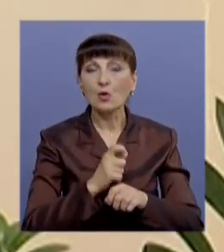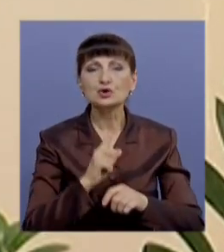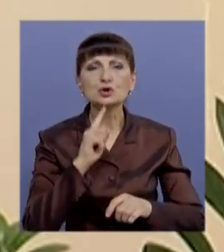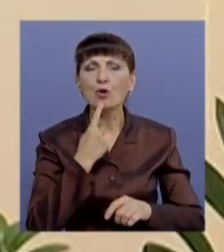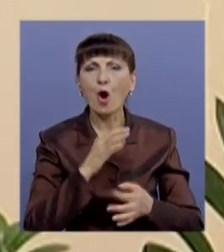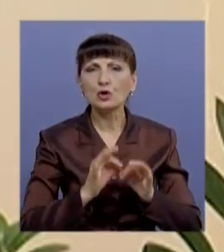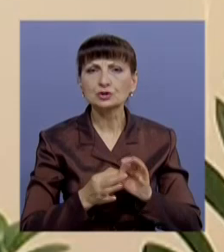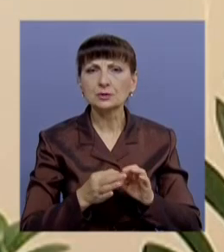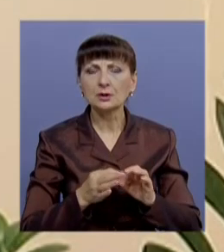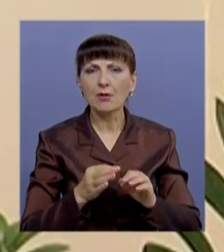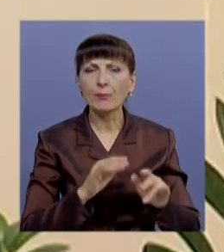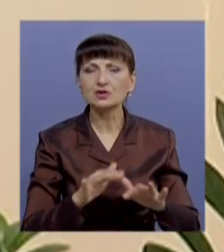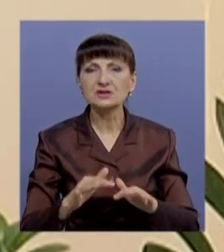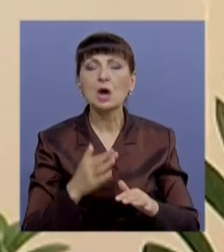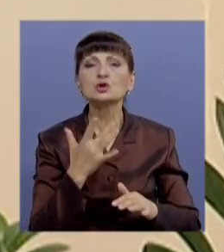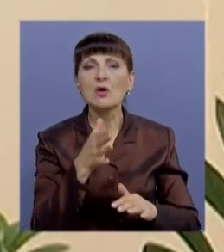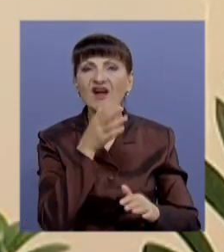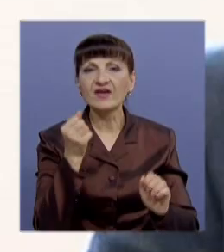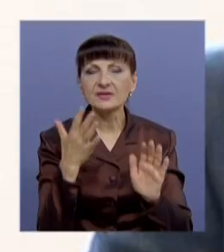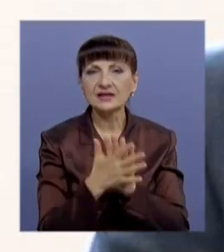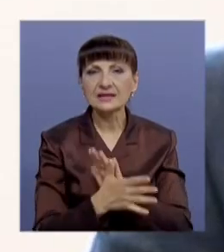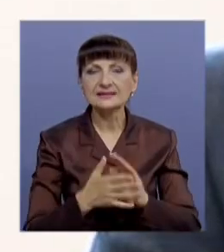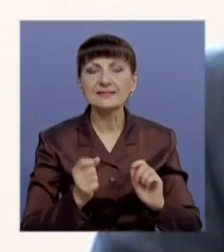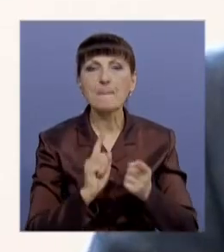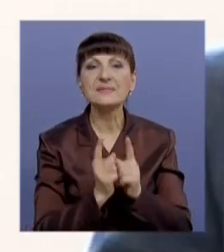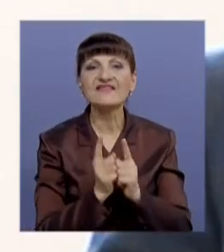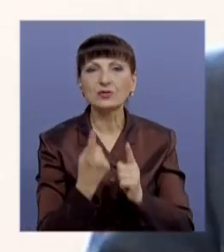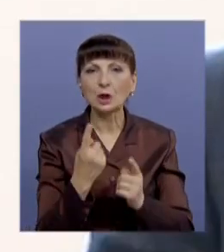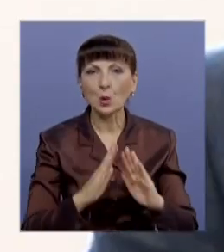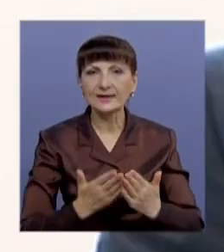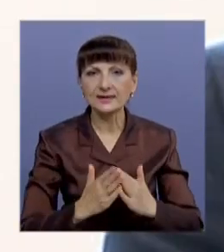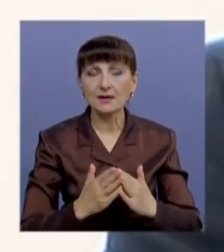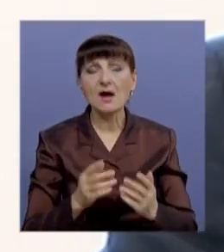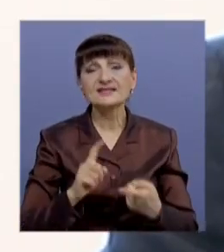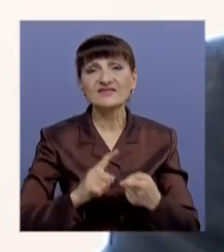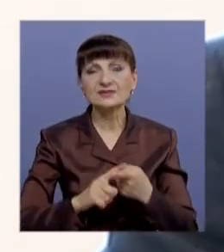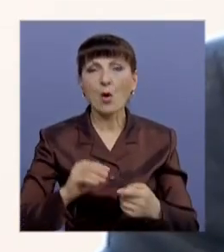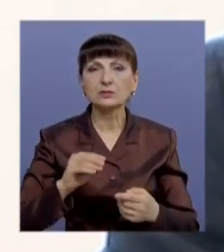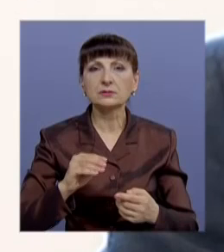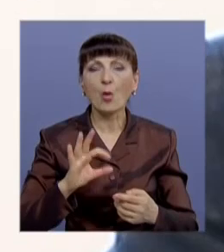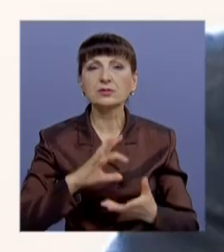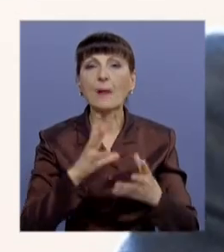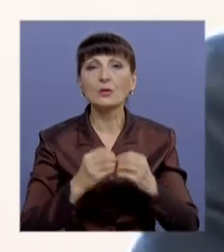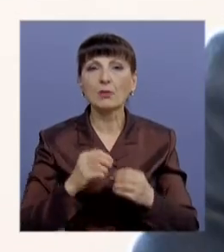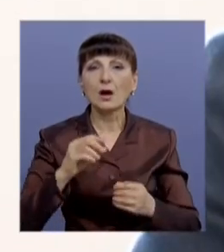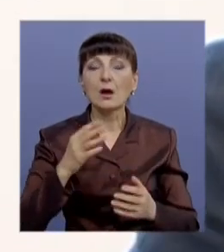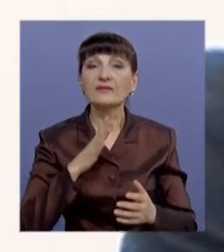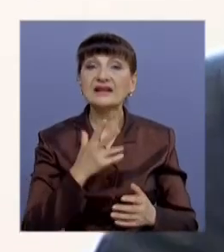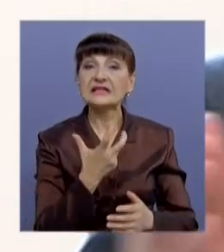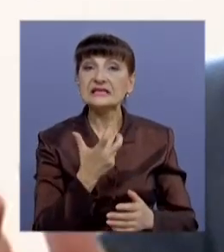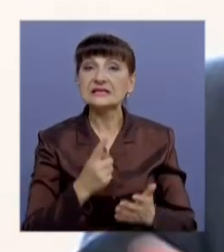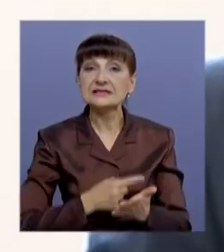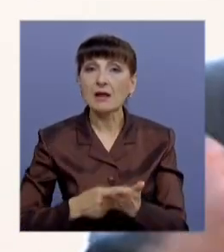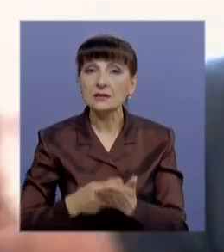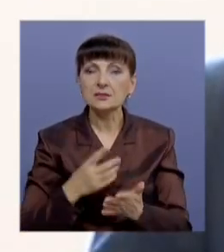сколько в среднем на перевод одной книги уходит времени? В среднем? Все зависит, конечно же, от объема. Есть книга, в которой там 300 страниц, а есть